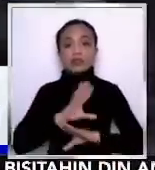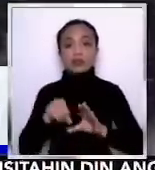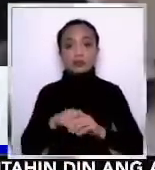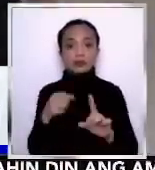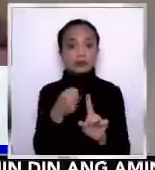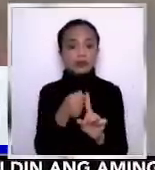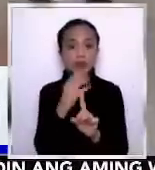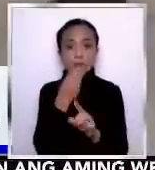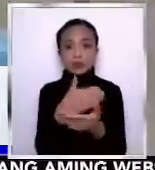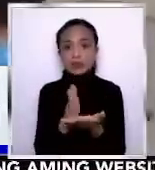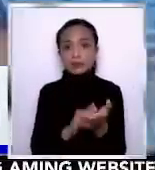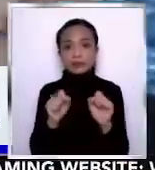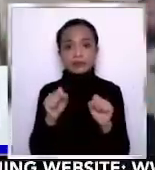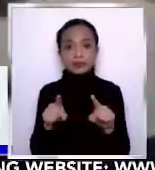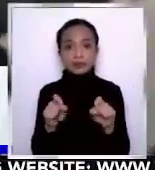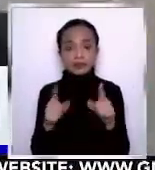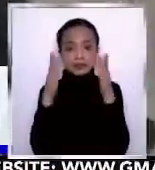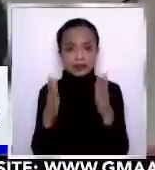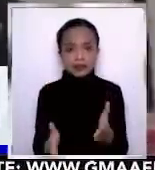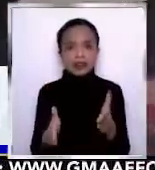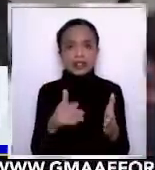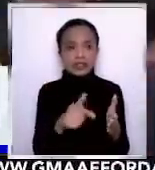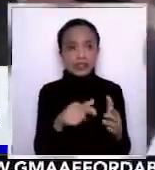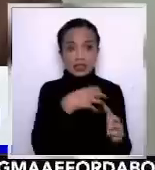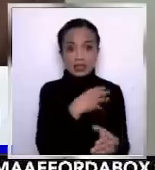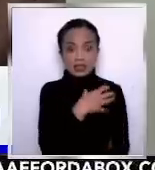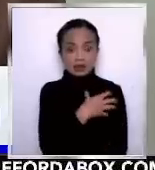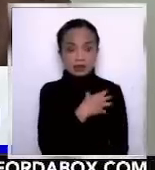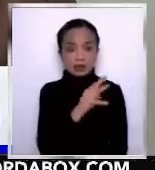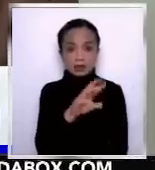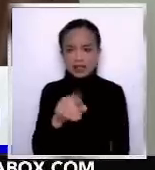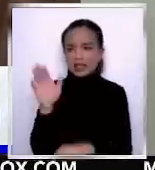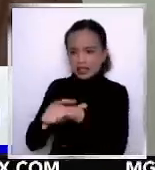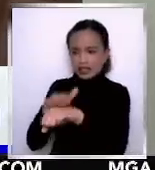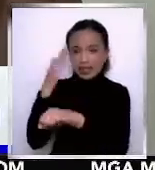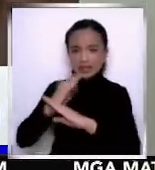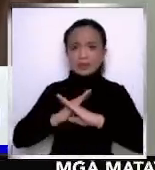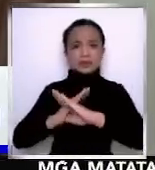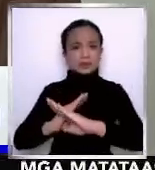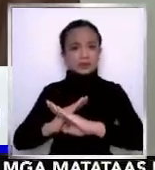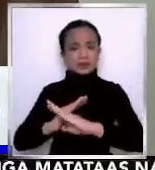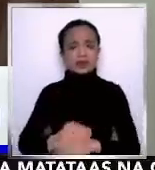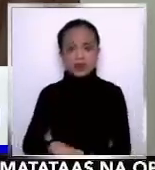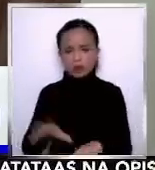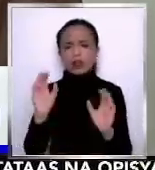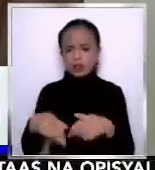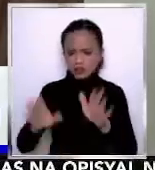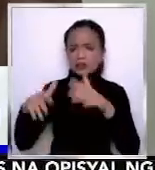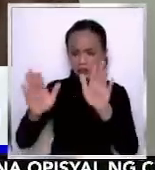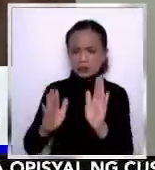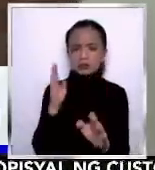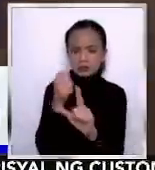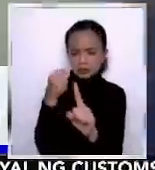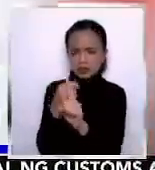vendor na paulit-ulit din nilang sinasaway dahil nakaharang sa bangketa. Sige, kung ano nyo na yan, bugbugin nyo na yan. Kung baga